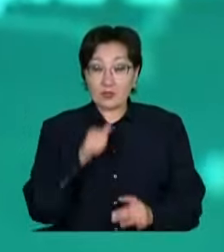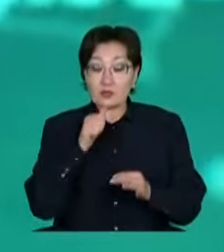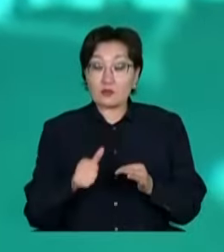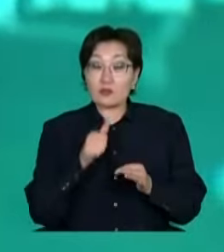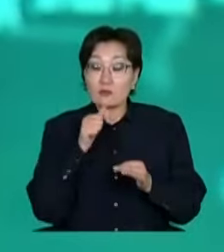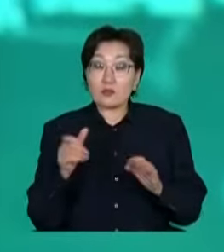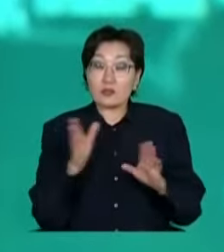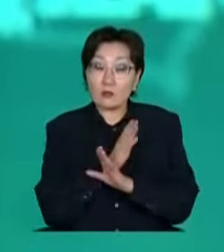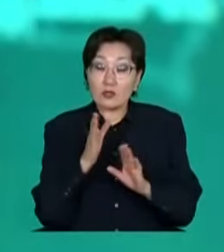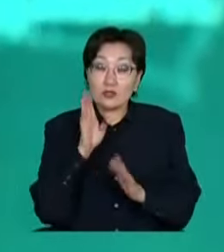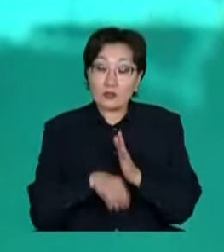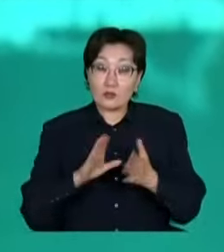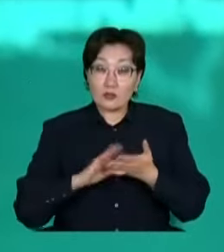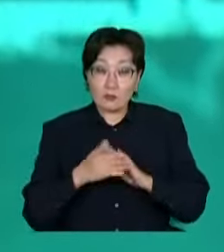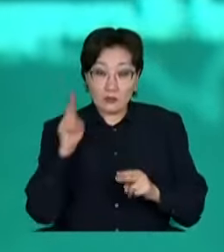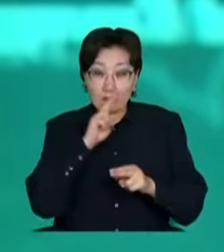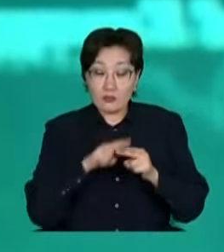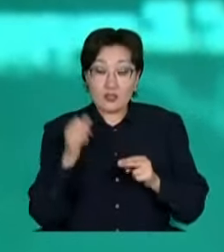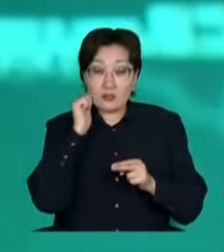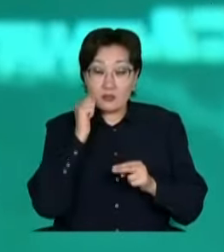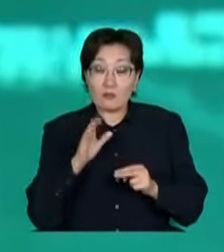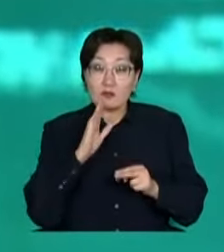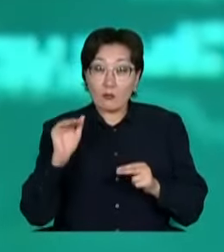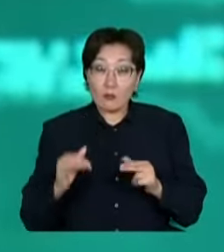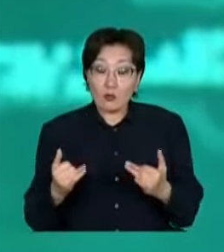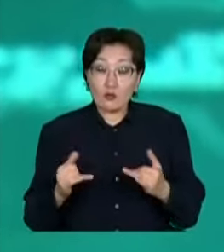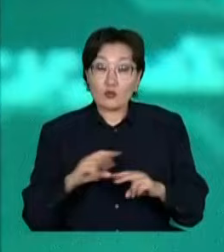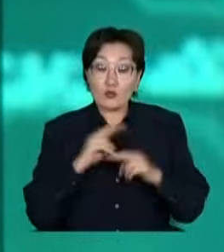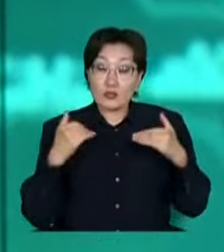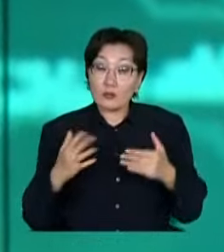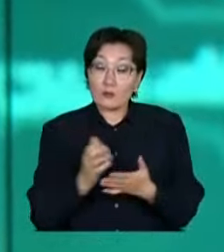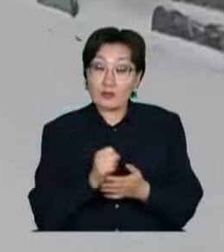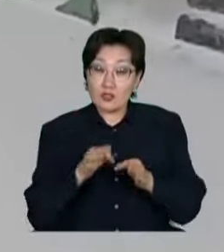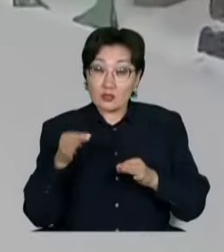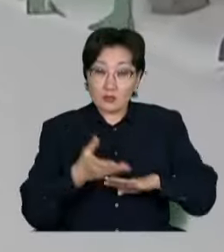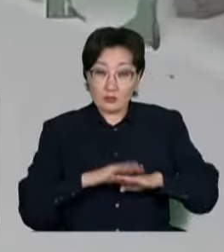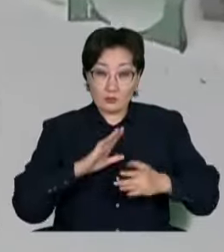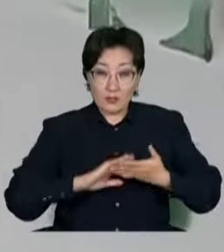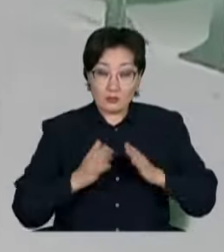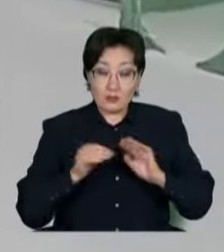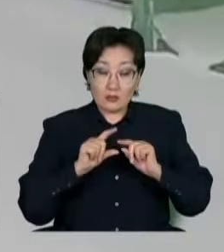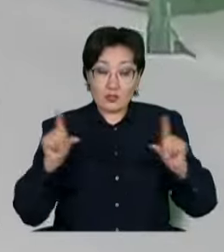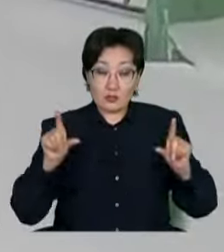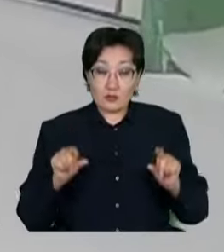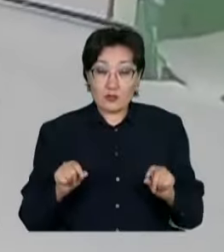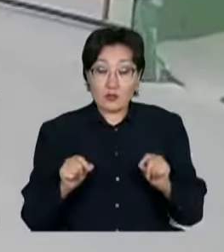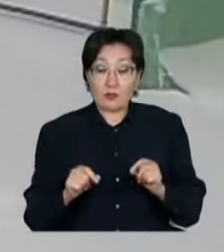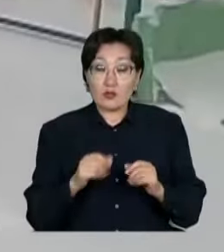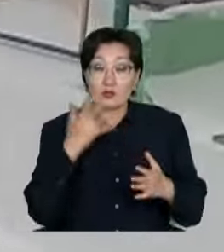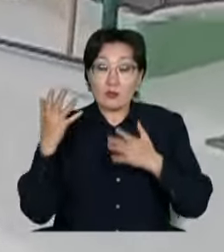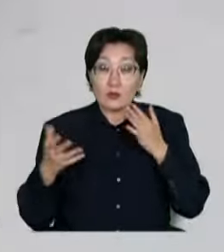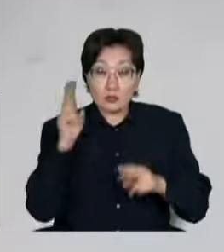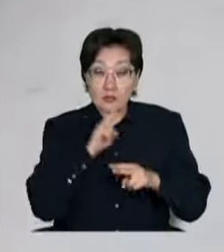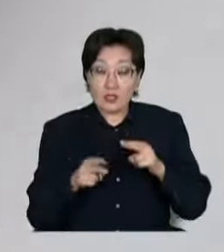Қостанайдағы қолайсыз ауа райында жоғалып кеткен әжей мен немересі бүгін өлі табылды. Облыстық төтенше жағдайлар департаменті боранда адасып